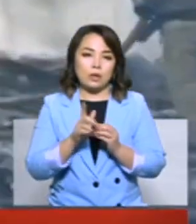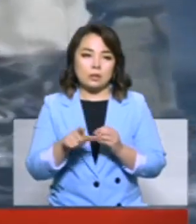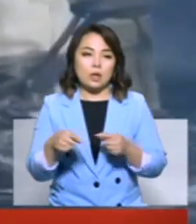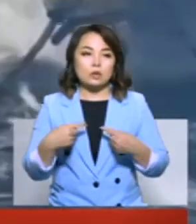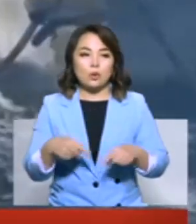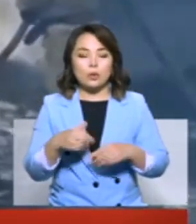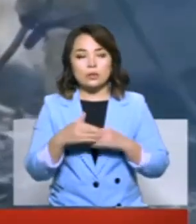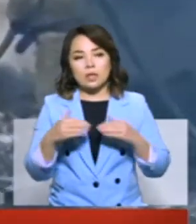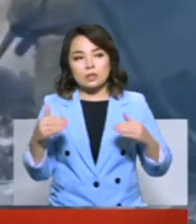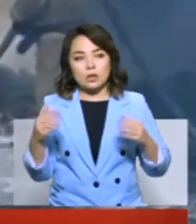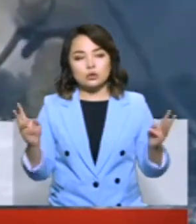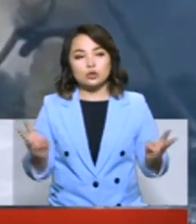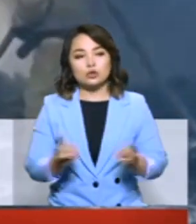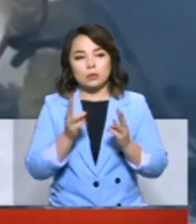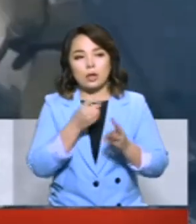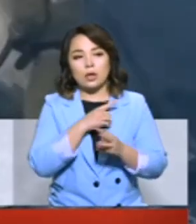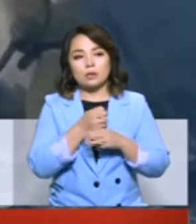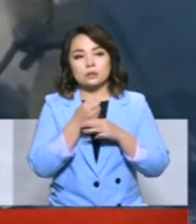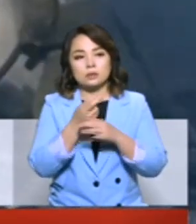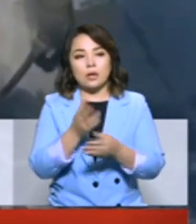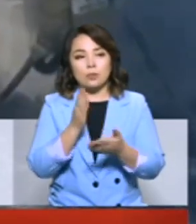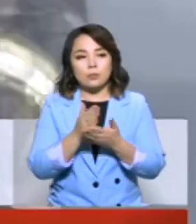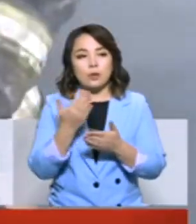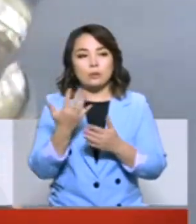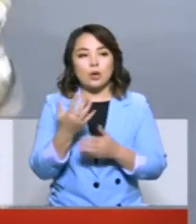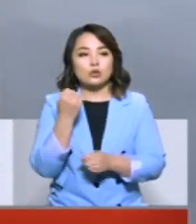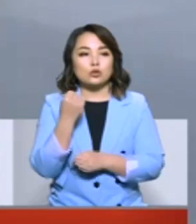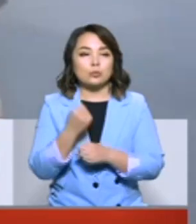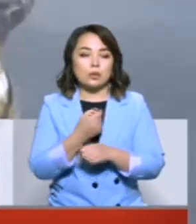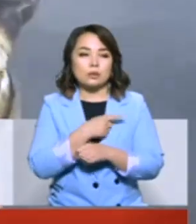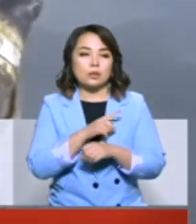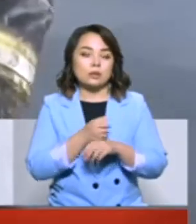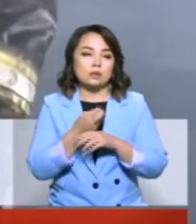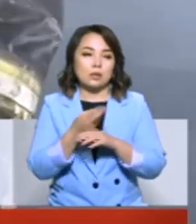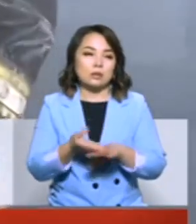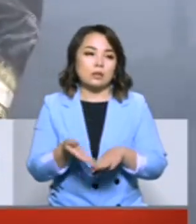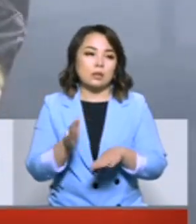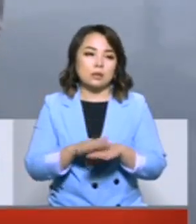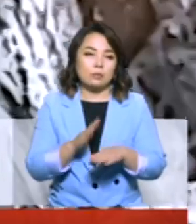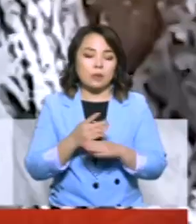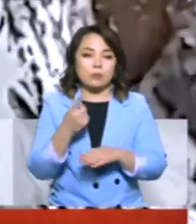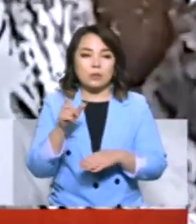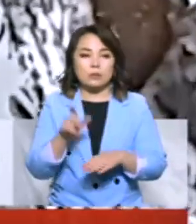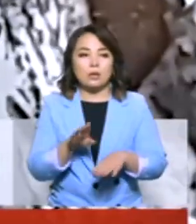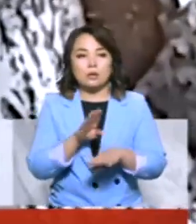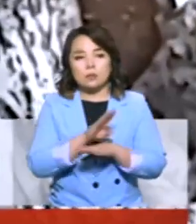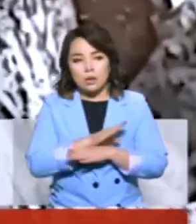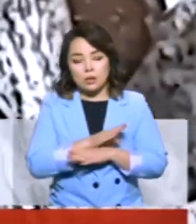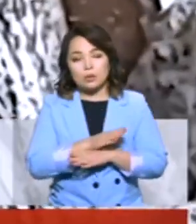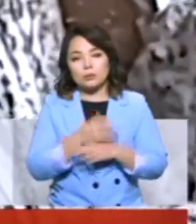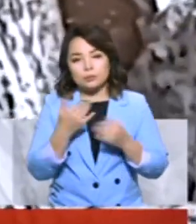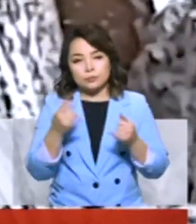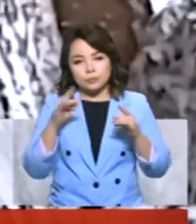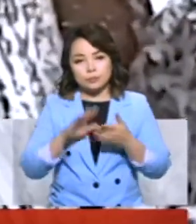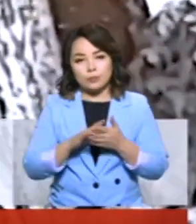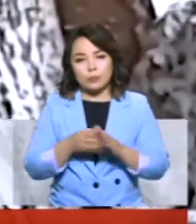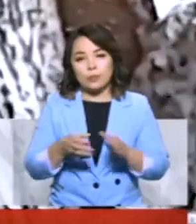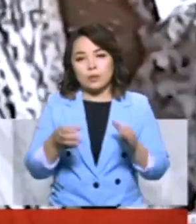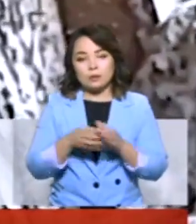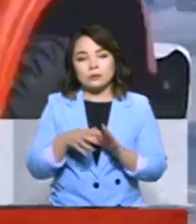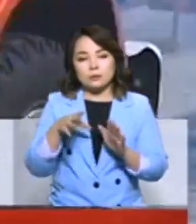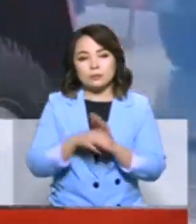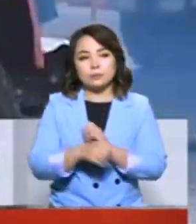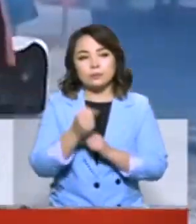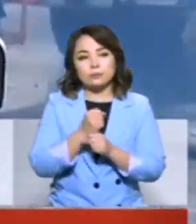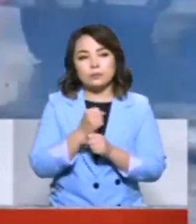түрлі деңгейдегі күйікпен ауруханаға жеткізілсе, 5 жұмысшы жансақтау бөлімінде жатыр. Бір адам қайтыс болды. Тувада төтенше жағдай режимі